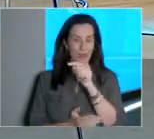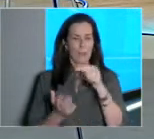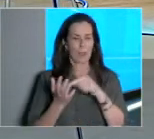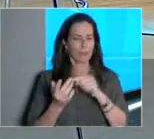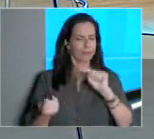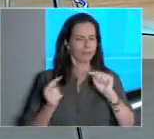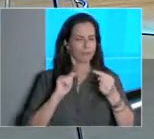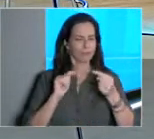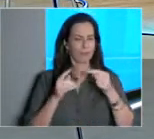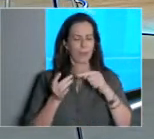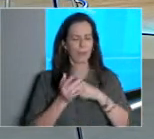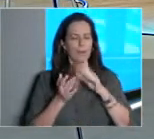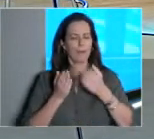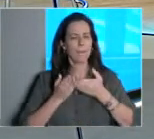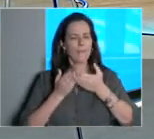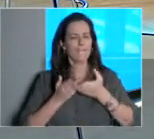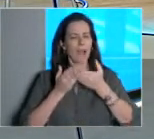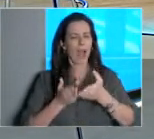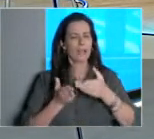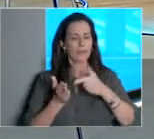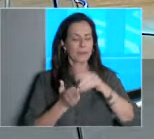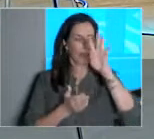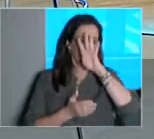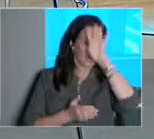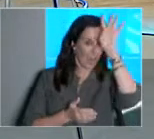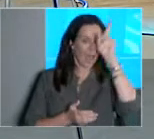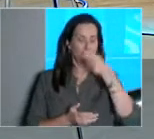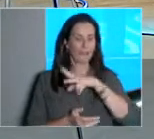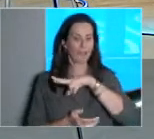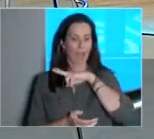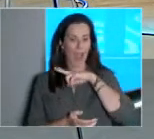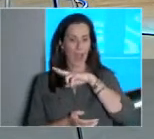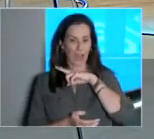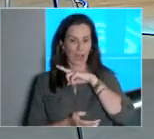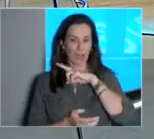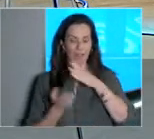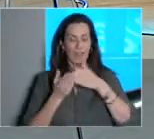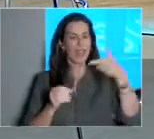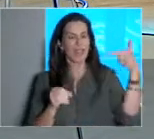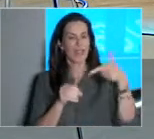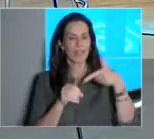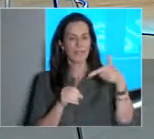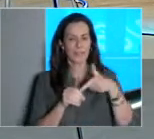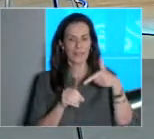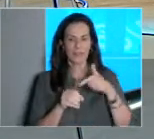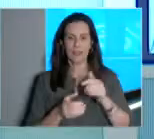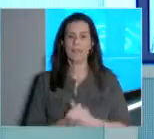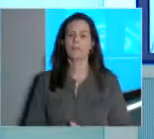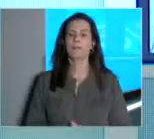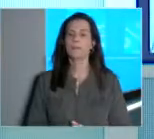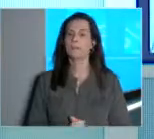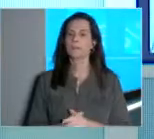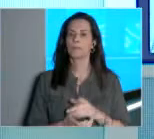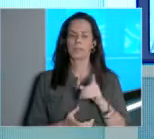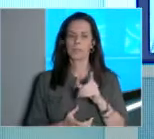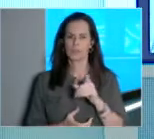האימות במפרץ בעקבות ההחלטה של איראן, הפעולה של איראן נגד מכלית נפט בריטית. מים